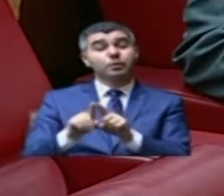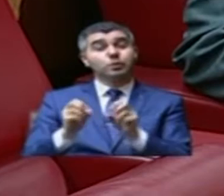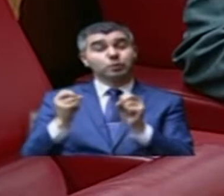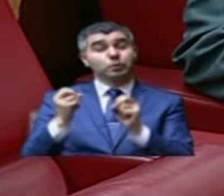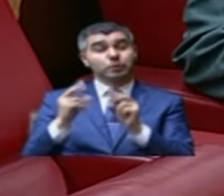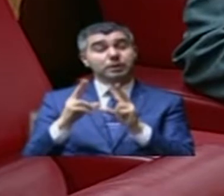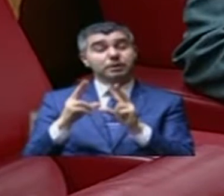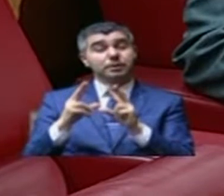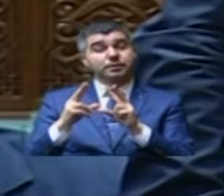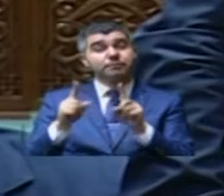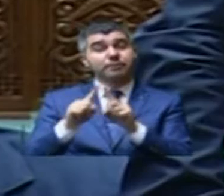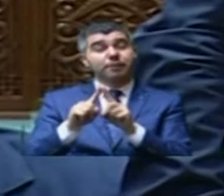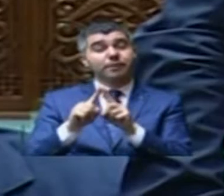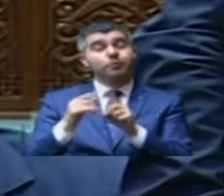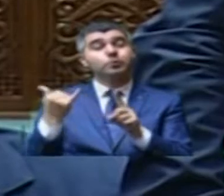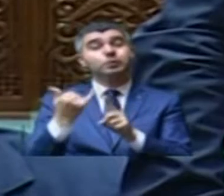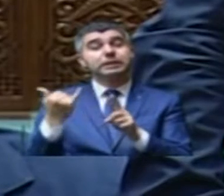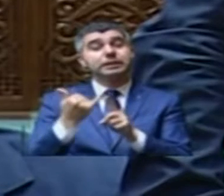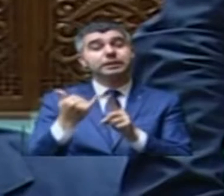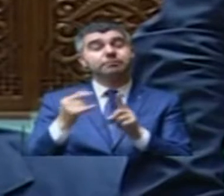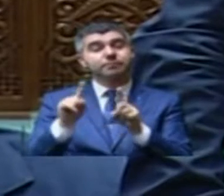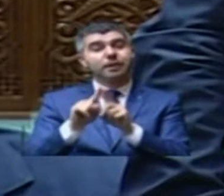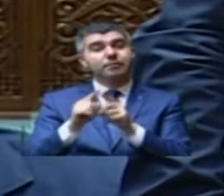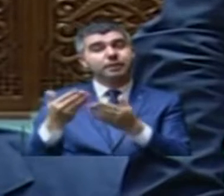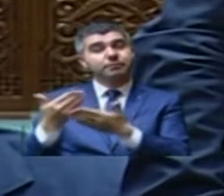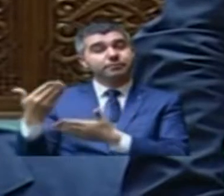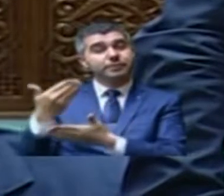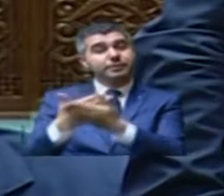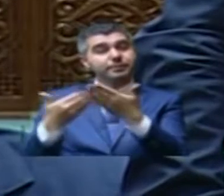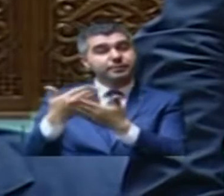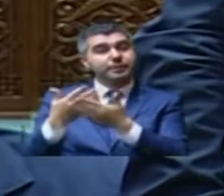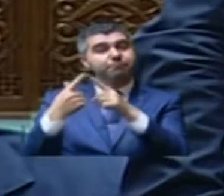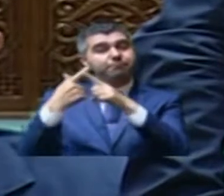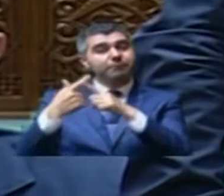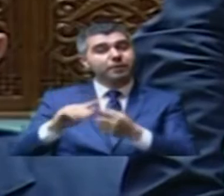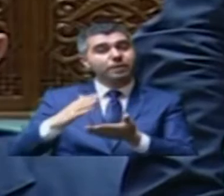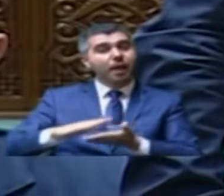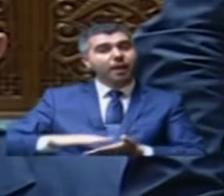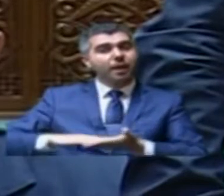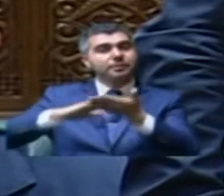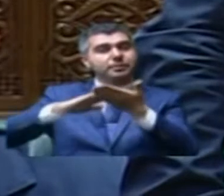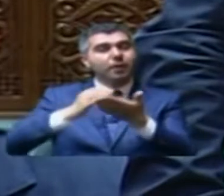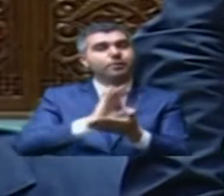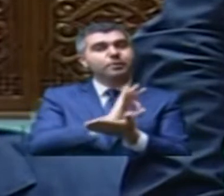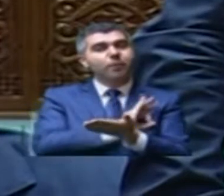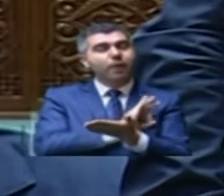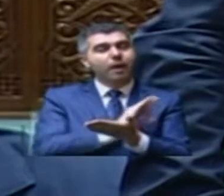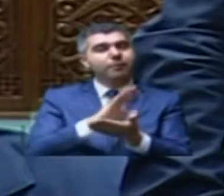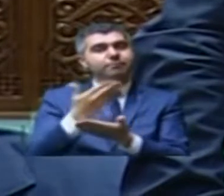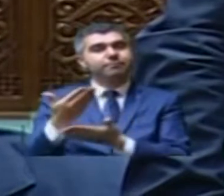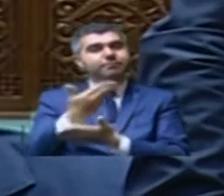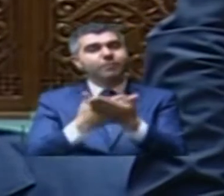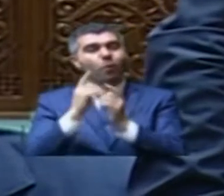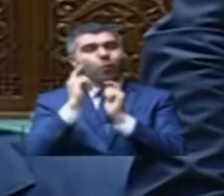العائد ديالو هو عائد اقتصادي دون شك، سيرفع من النشاط الاقتصادي بهذه المنطقة.